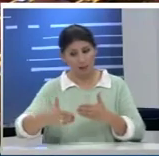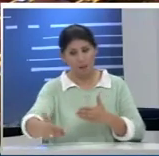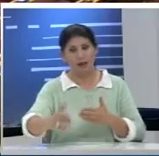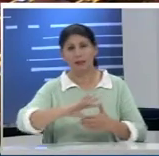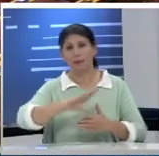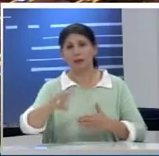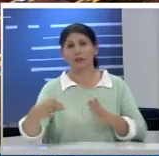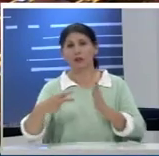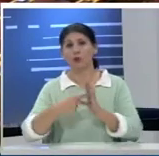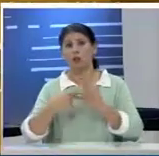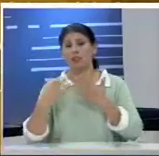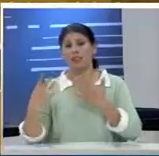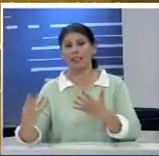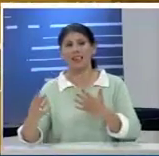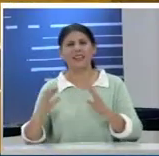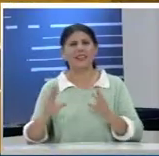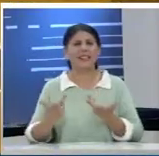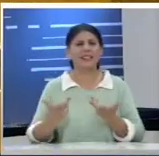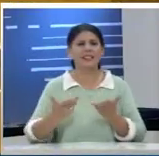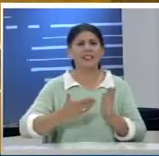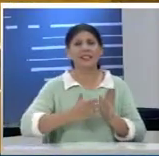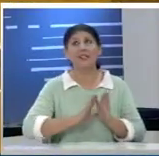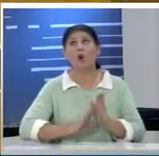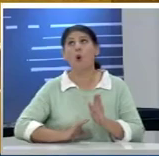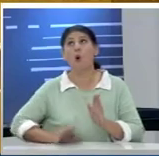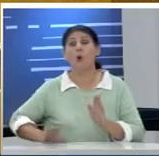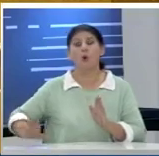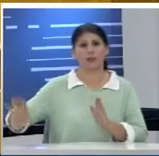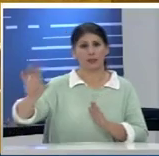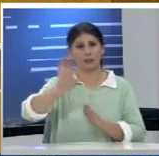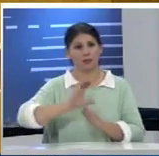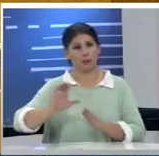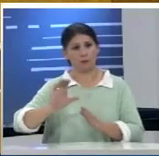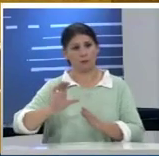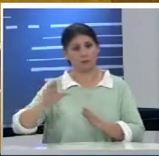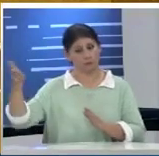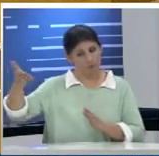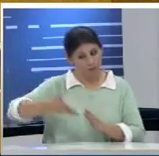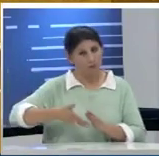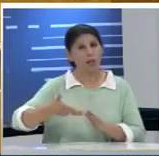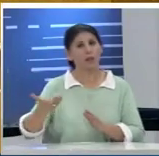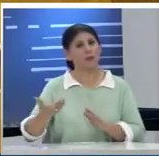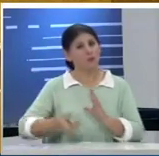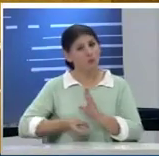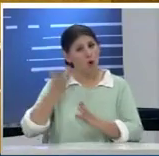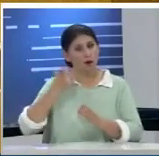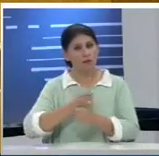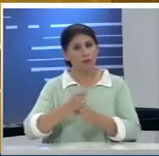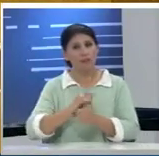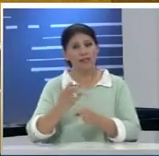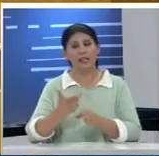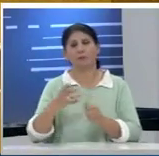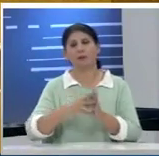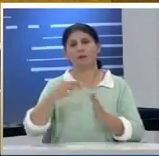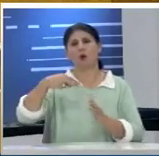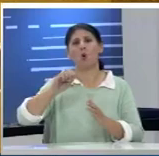μέχρι το 2009, γιατί σε όλη την Ευρώπη, παρά την είσοδο καινοτόμων φαρμάκων, γιατί στο